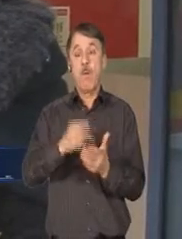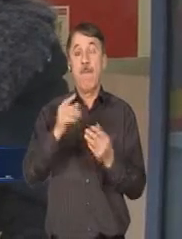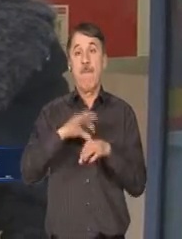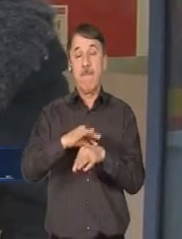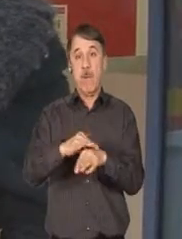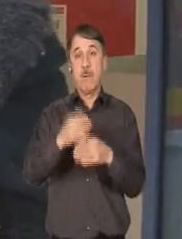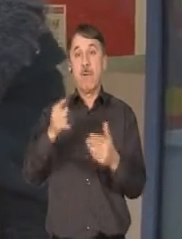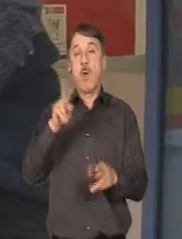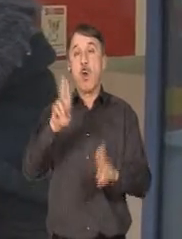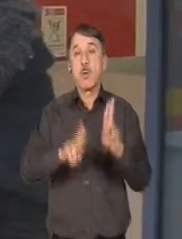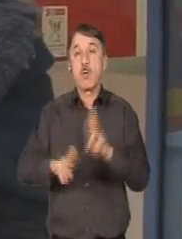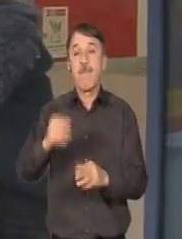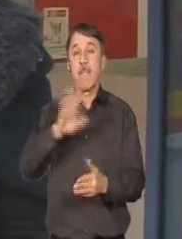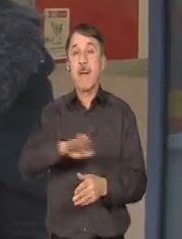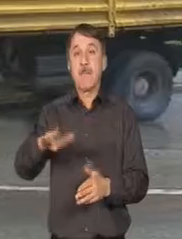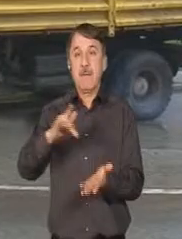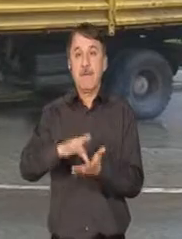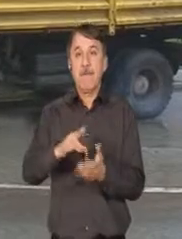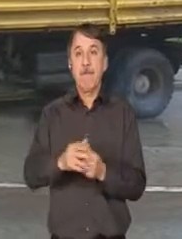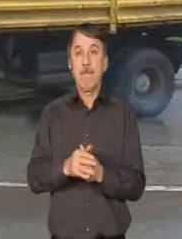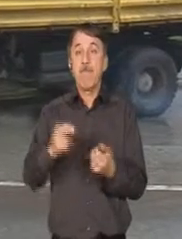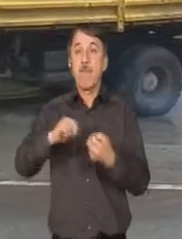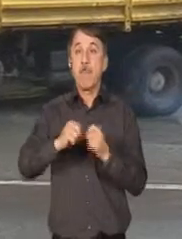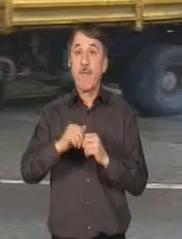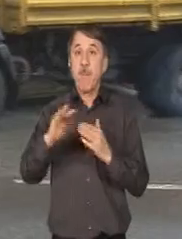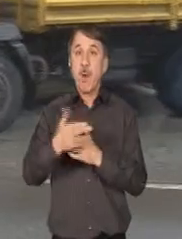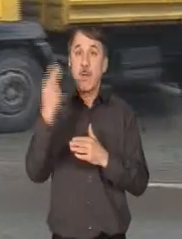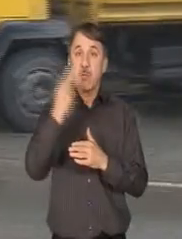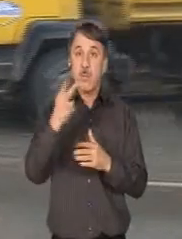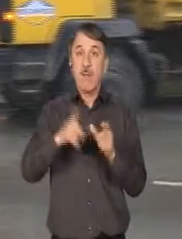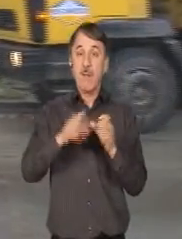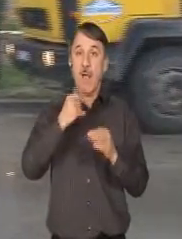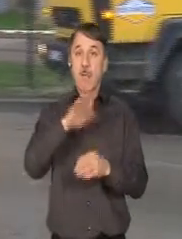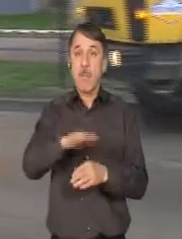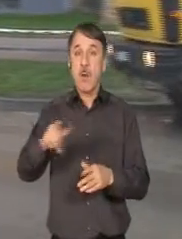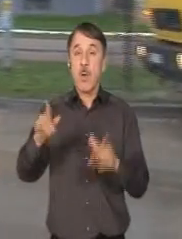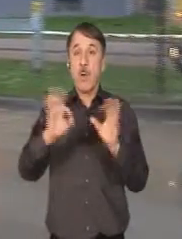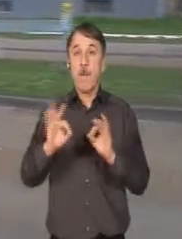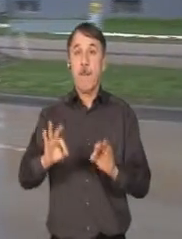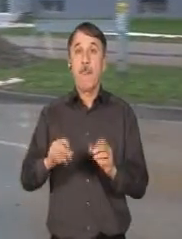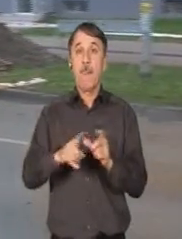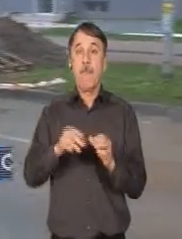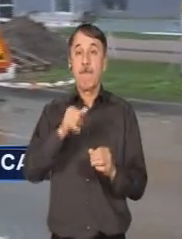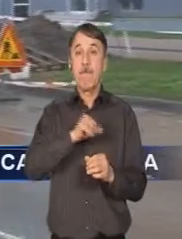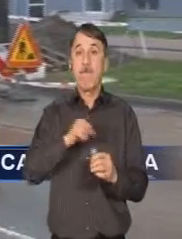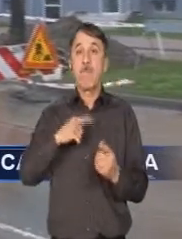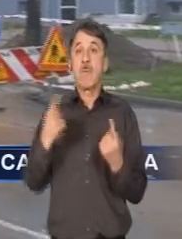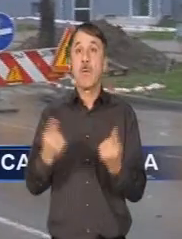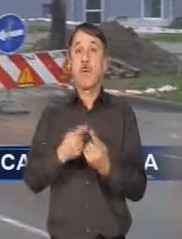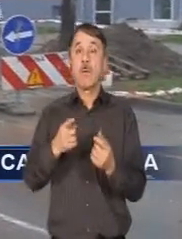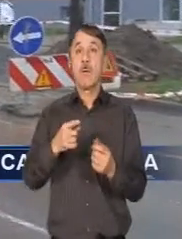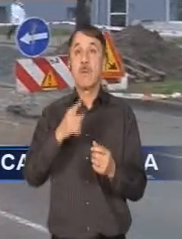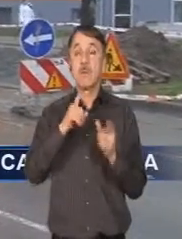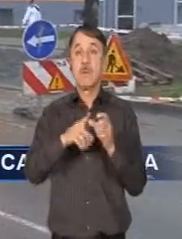vodi računa uopšte i održavanju parkinga. Radovi podrazumevaju izgradnju parkinga duž bulevara Cara Lazara na